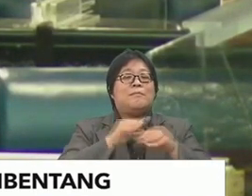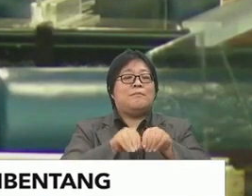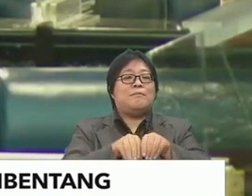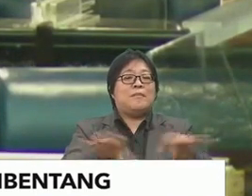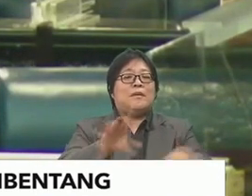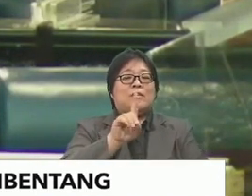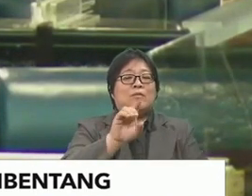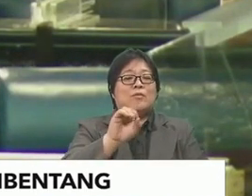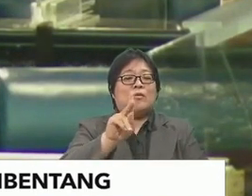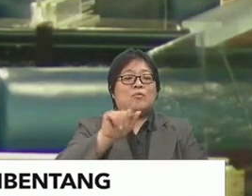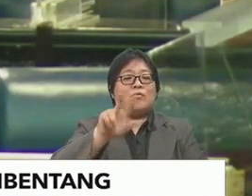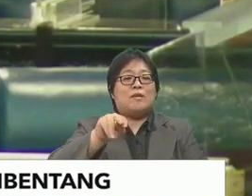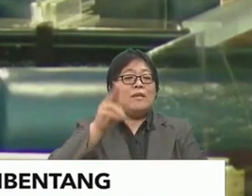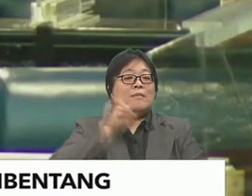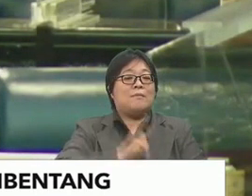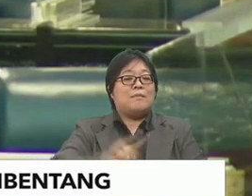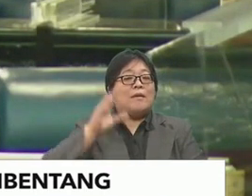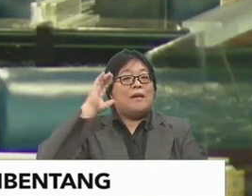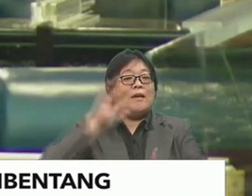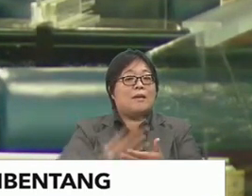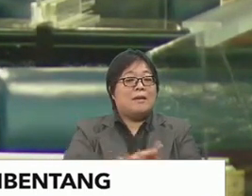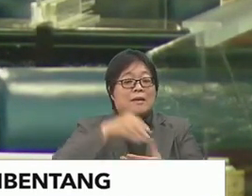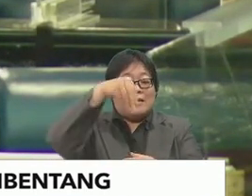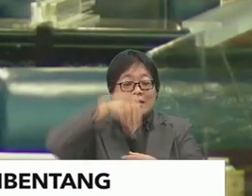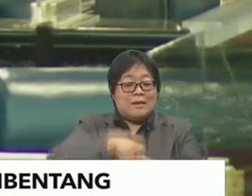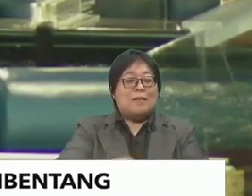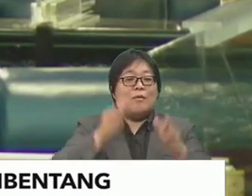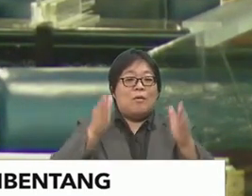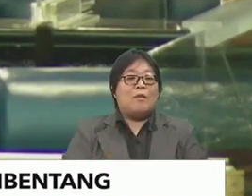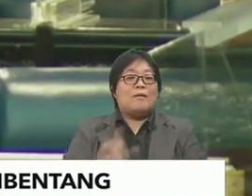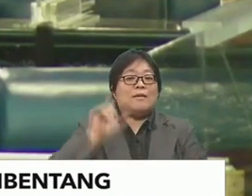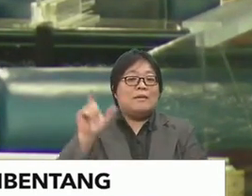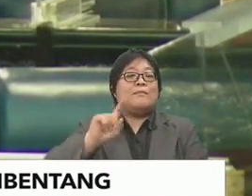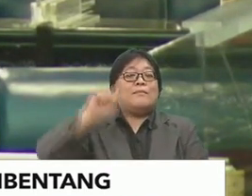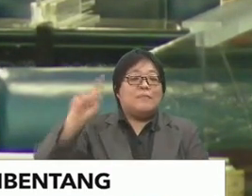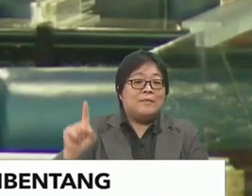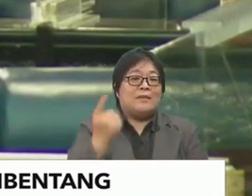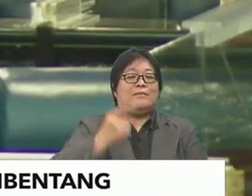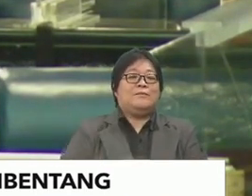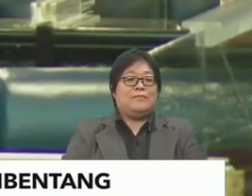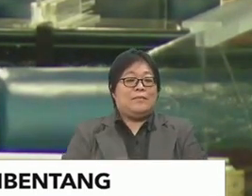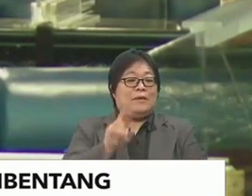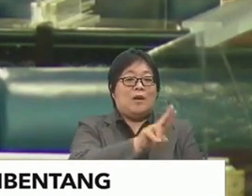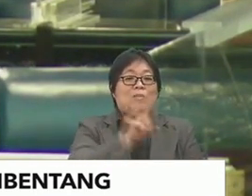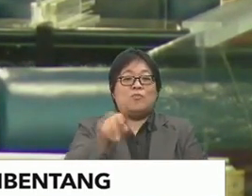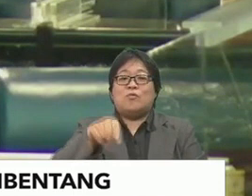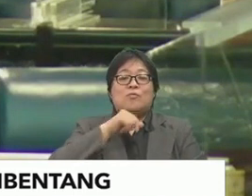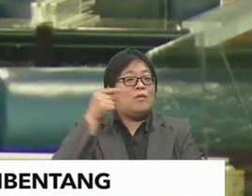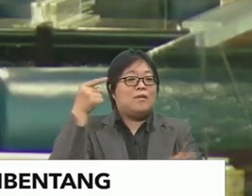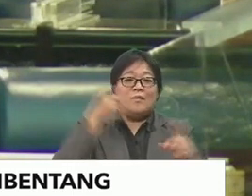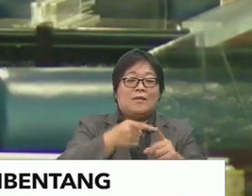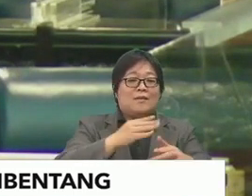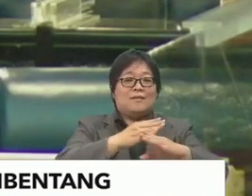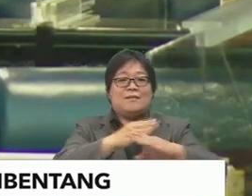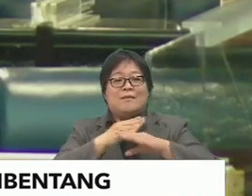pengembangan doktrin atau kekayaan agama dalam kalangan orang Islam saja orang undang-undang ini bukan bertujuan